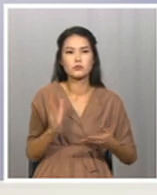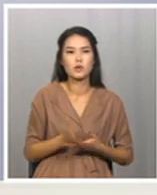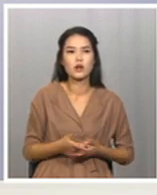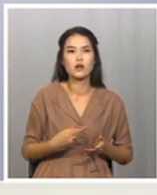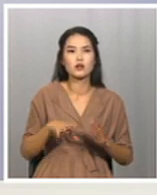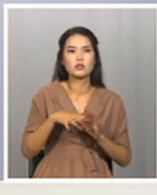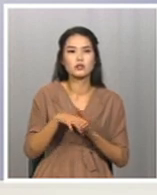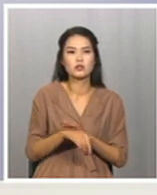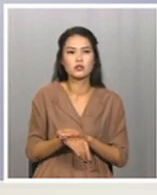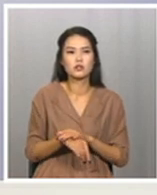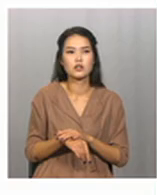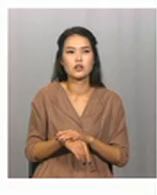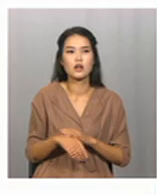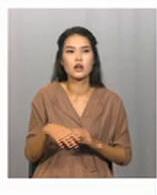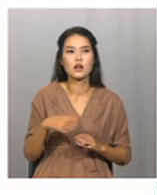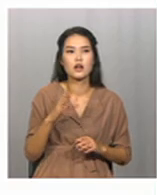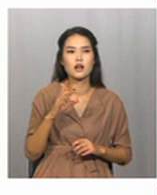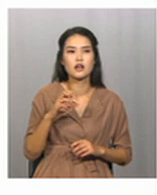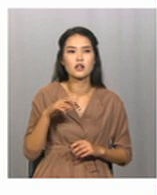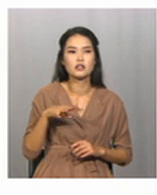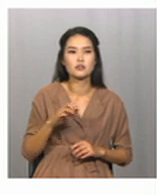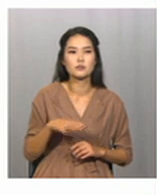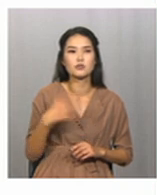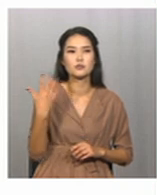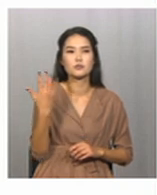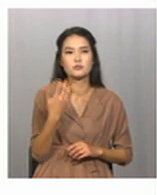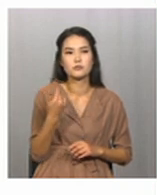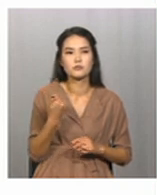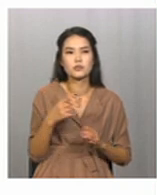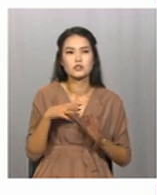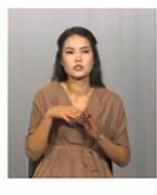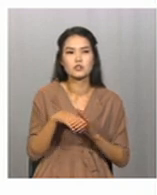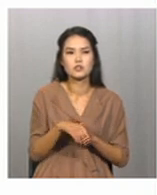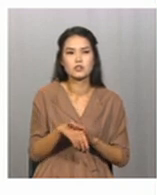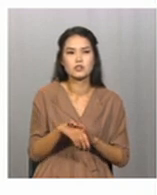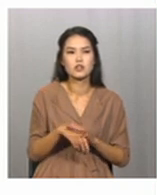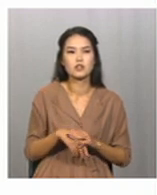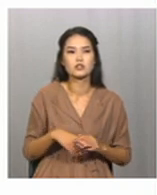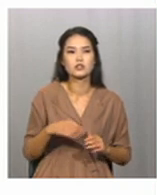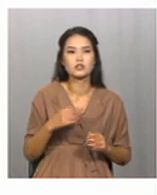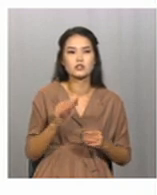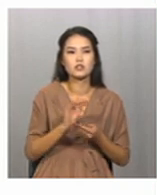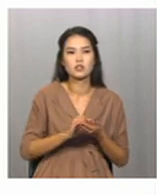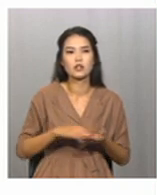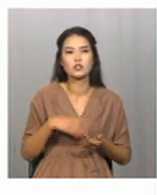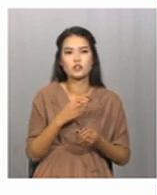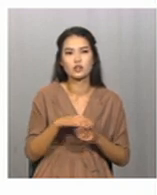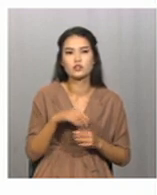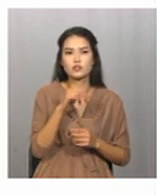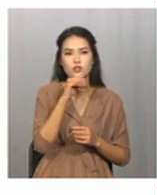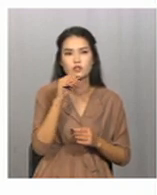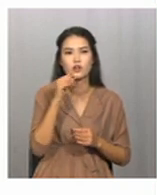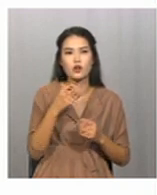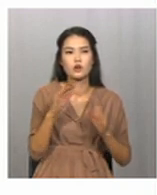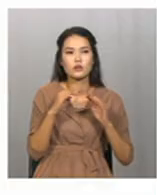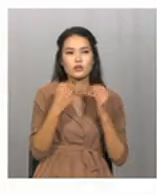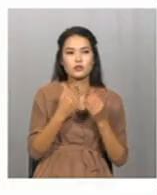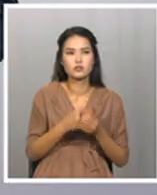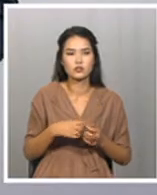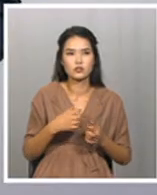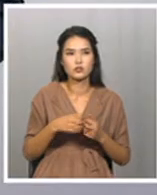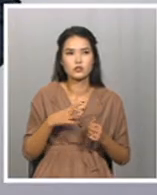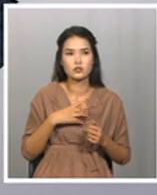басым бөлігі тегін. Және олар HTML5-пен жазылған, сондай-ақ ұялы құрылғыларға